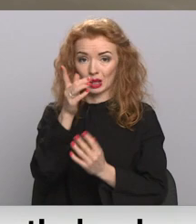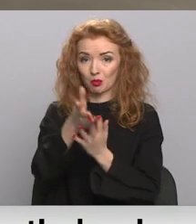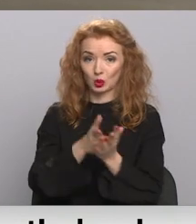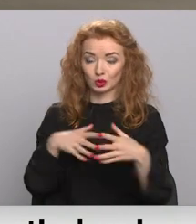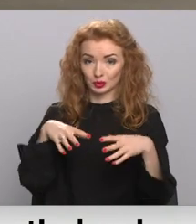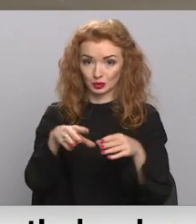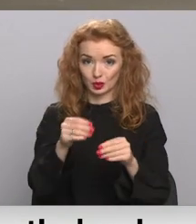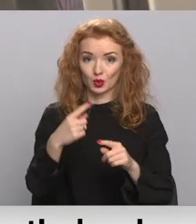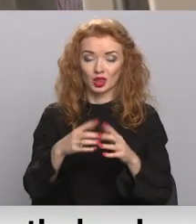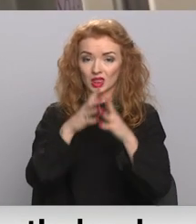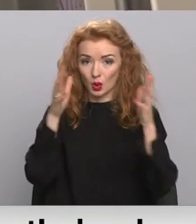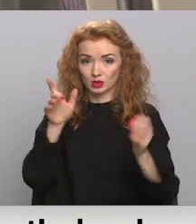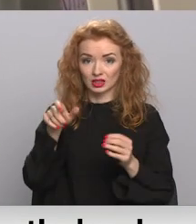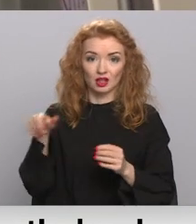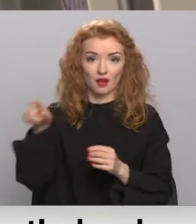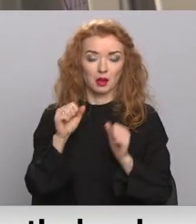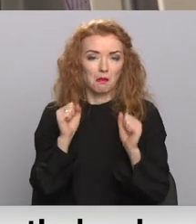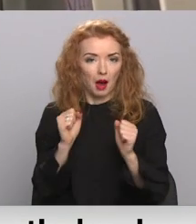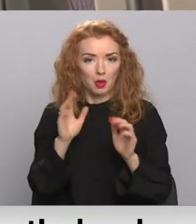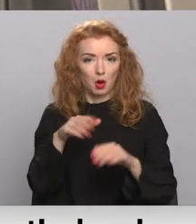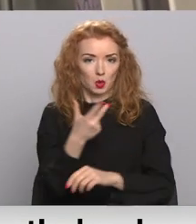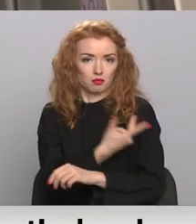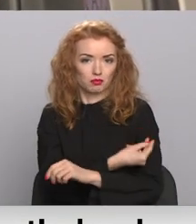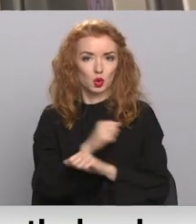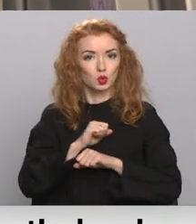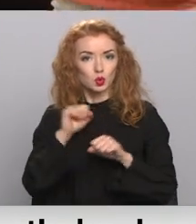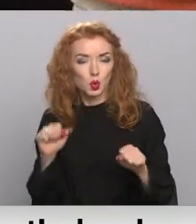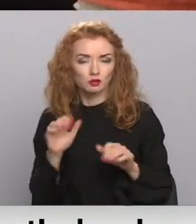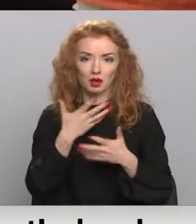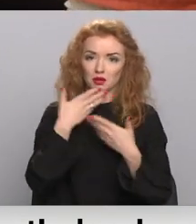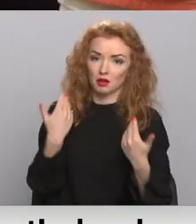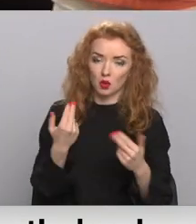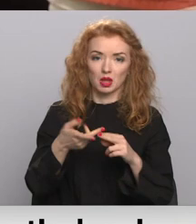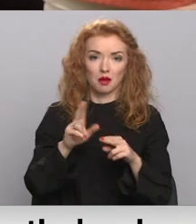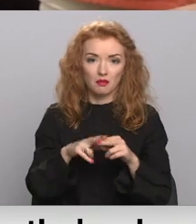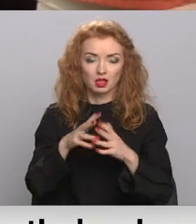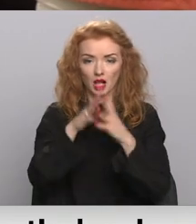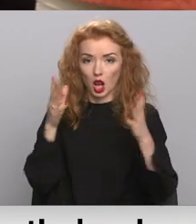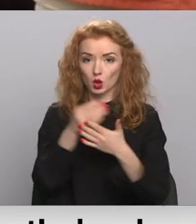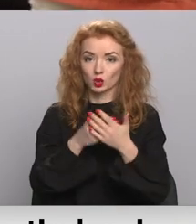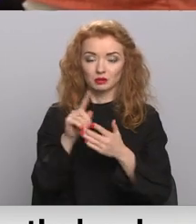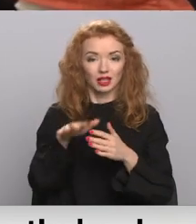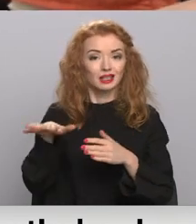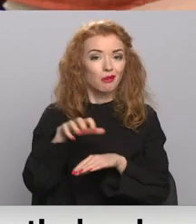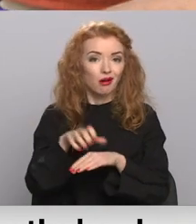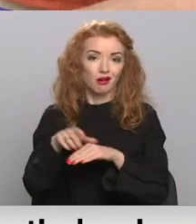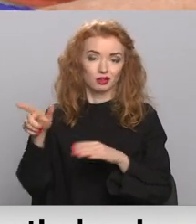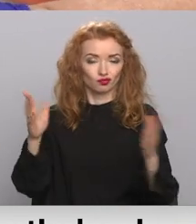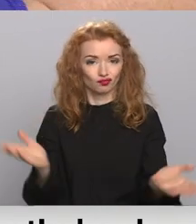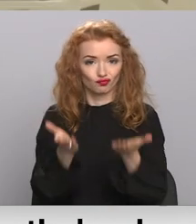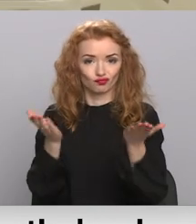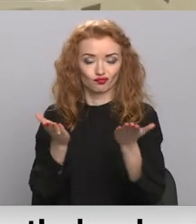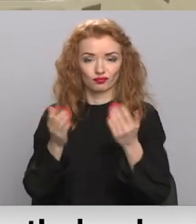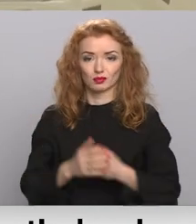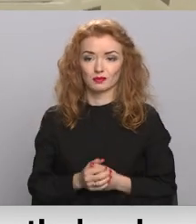domas stāsta, ka joprojām daudz cilvēku baidās par podas drošumu, un tāpēc vakcinācijas apteres palielināšanā liela nozīme eso ģimenes ārsti iesaistē.